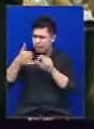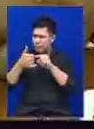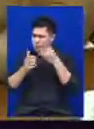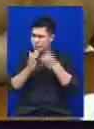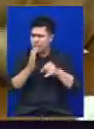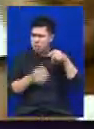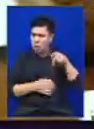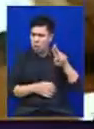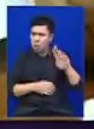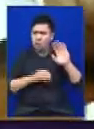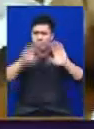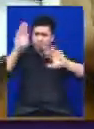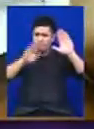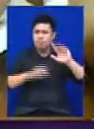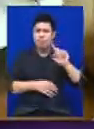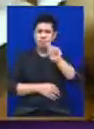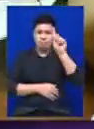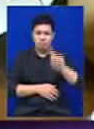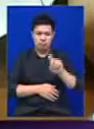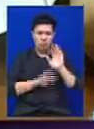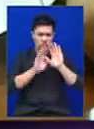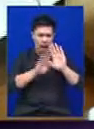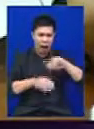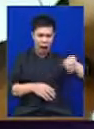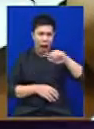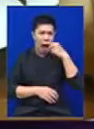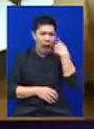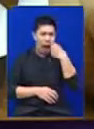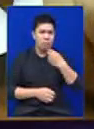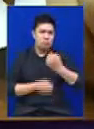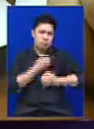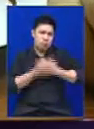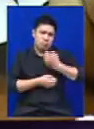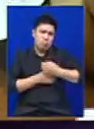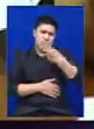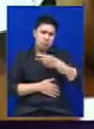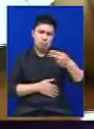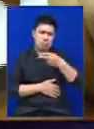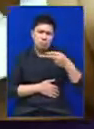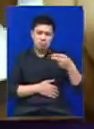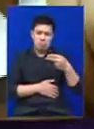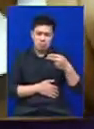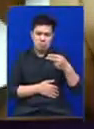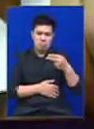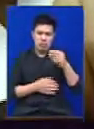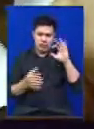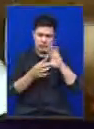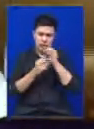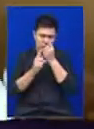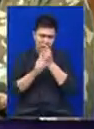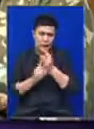ไม่พร้อมกับฝากให้ทุกฝ่ายระมัดระวังเรื่องของการแสดงความคิดเห็นภายใต้กรอบของกฎหมาย